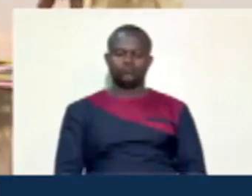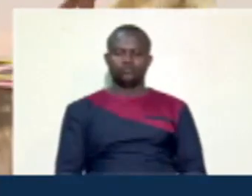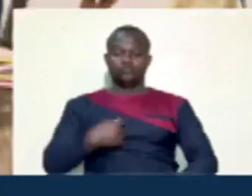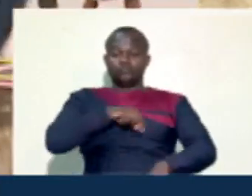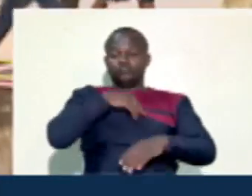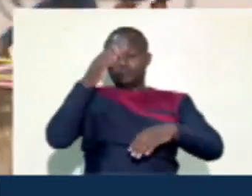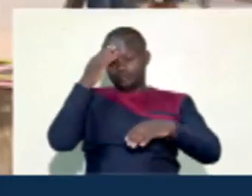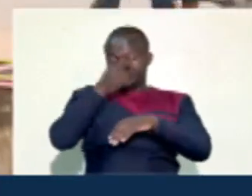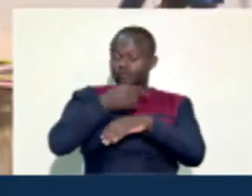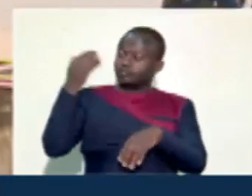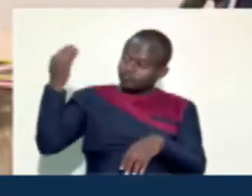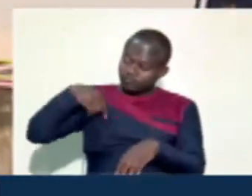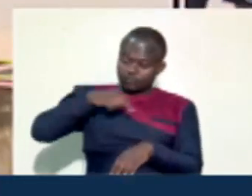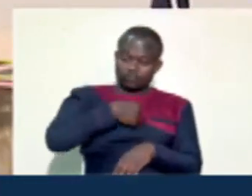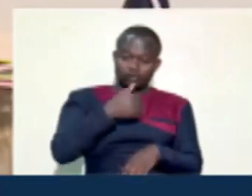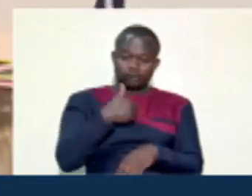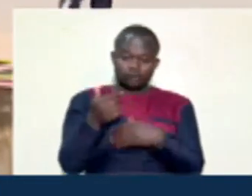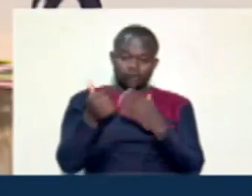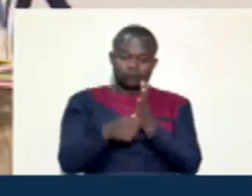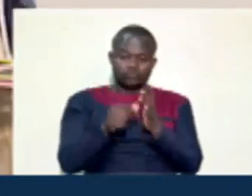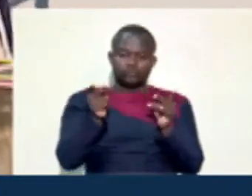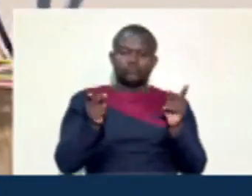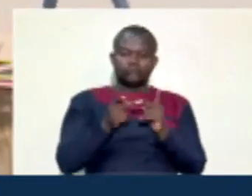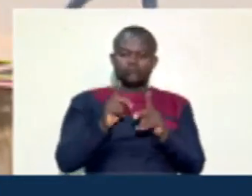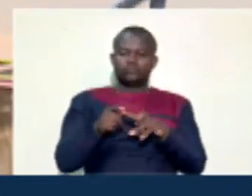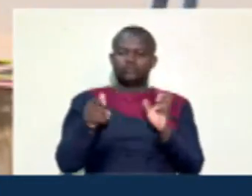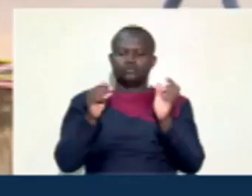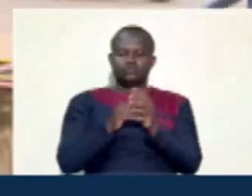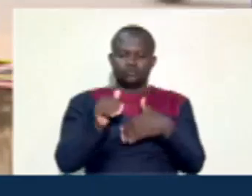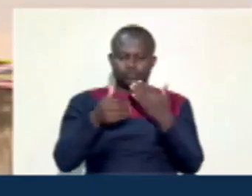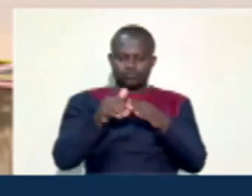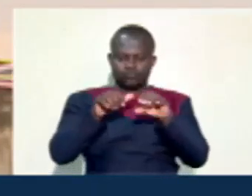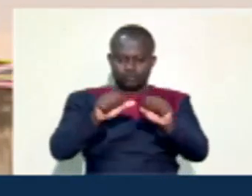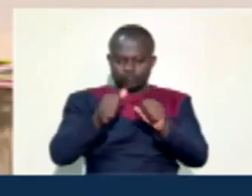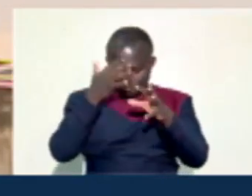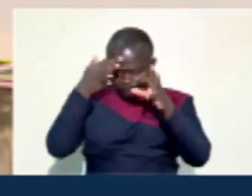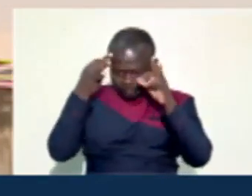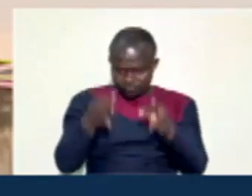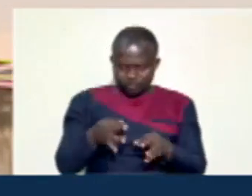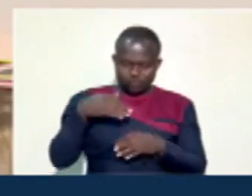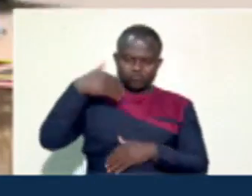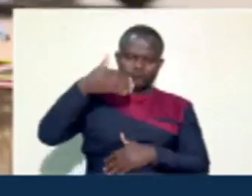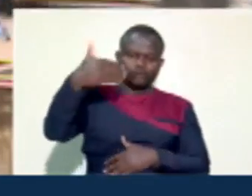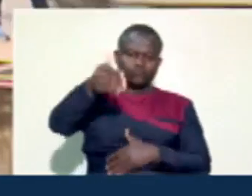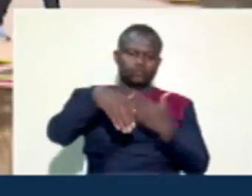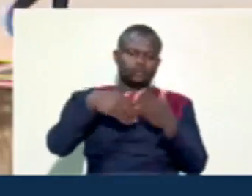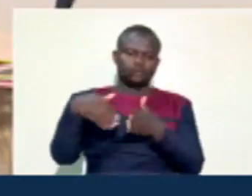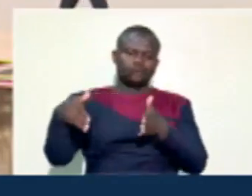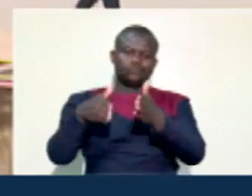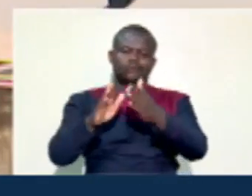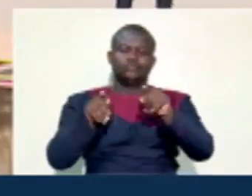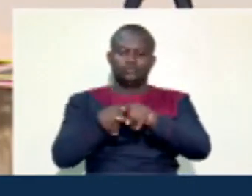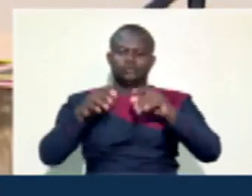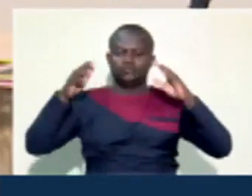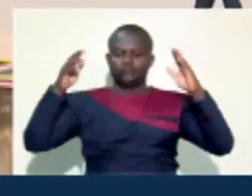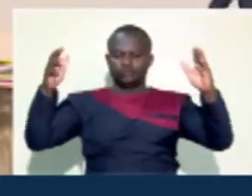mu minsi yashize twabaga dufite ibibazo ahantu hatandukanye, ariko twafashe ingamba tugenda za ruhurura nk'izi ngizi ngari